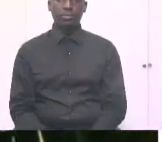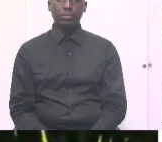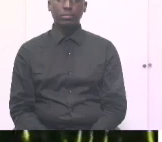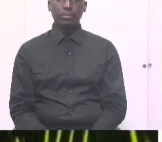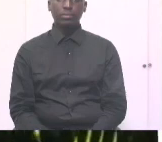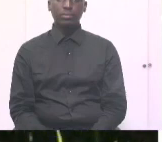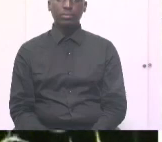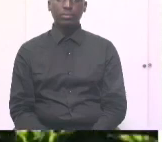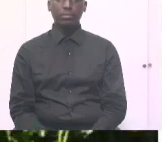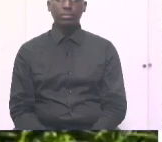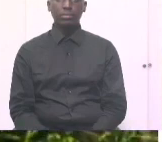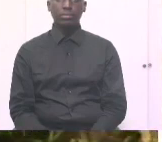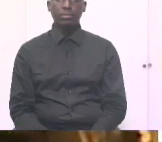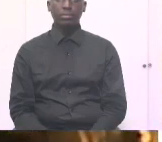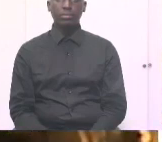Huye.